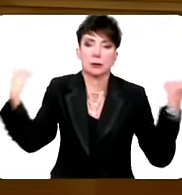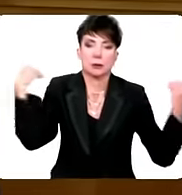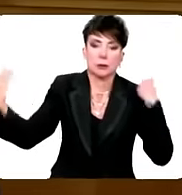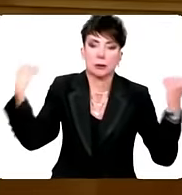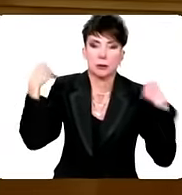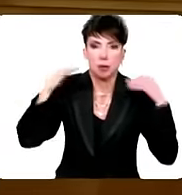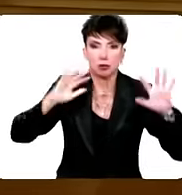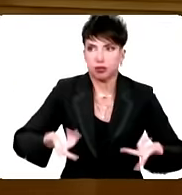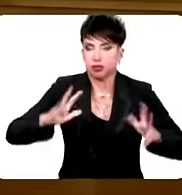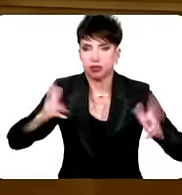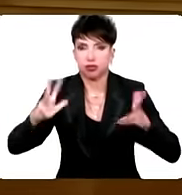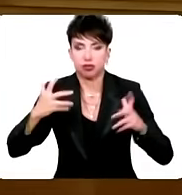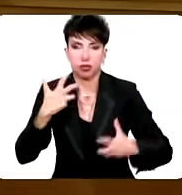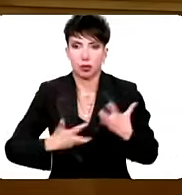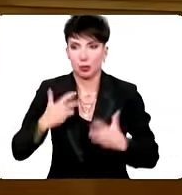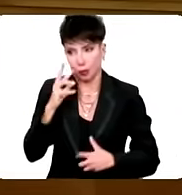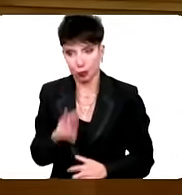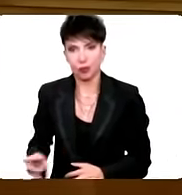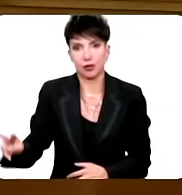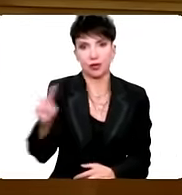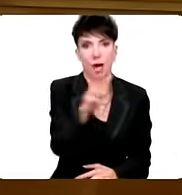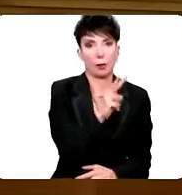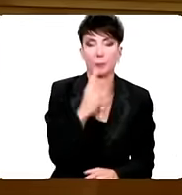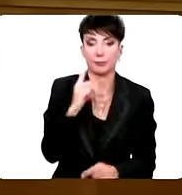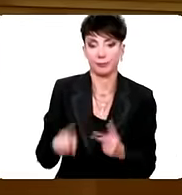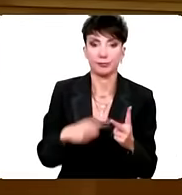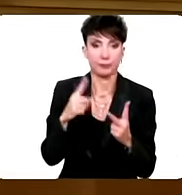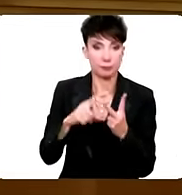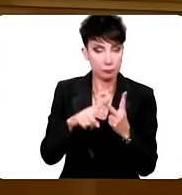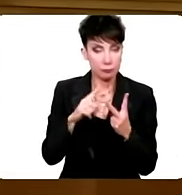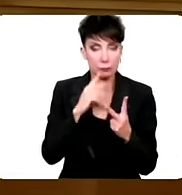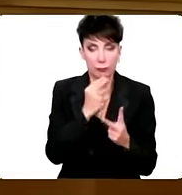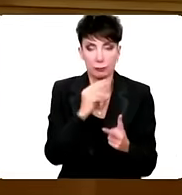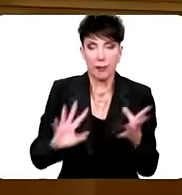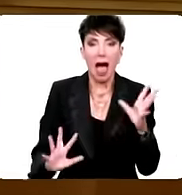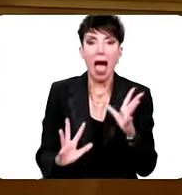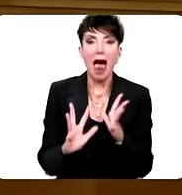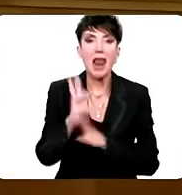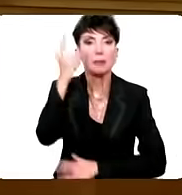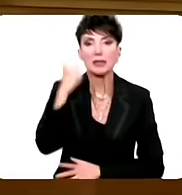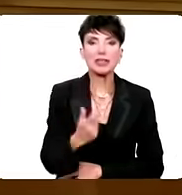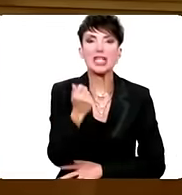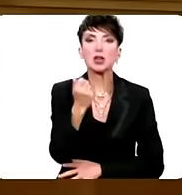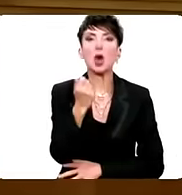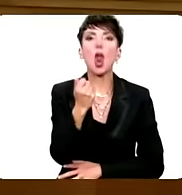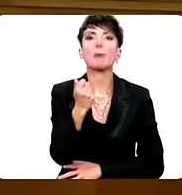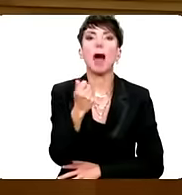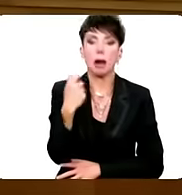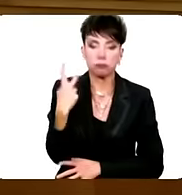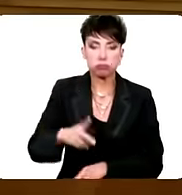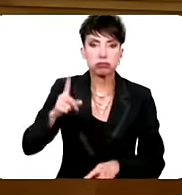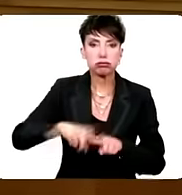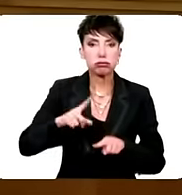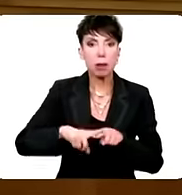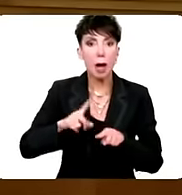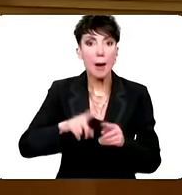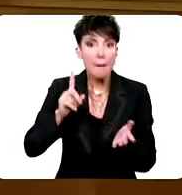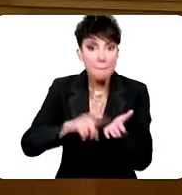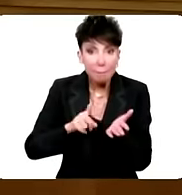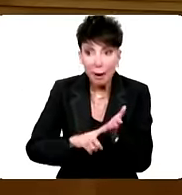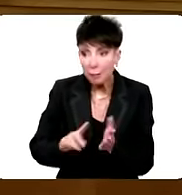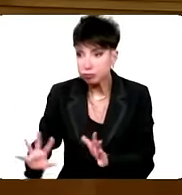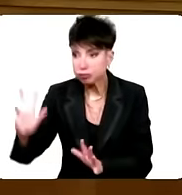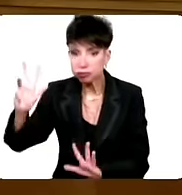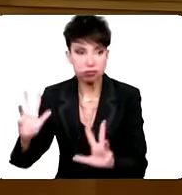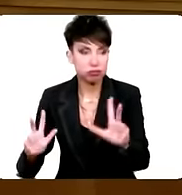οποία υπάρχει στην ελληνική οικονομία πρέπει τελικά να φτάσει σε όλους. Για τις παθογένειες του βαθέως κράτους, τις οποίες